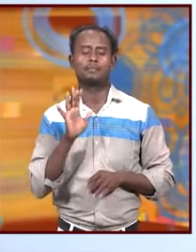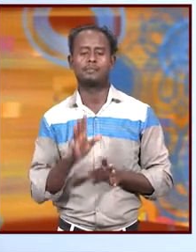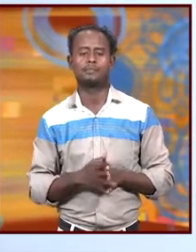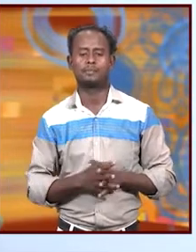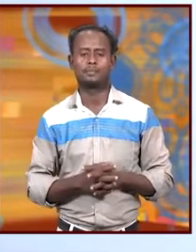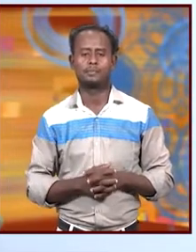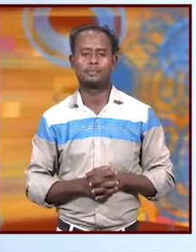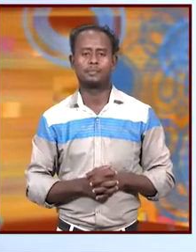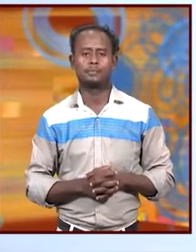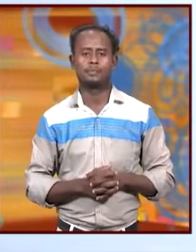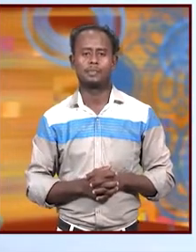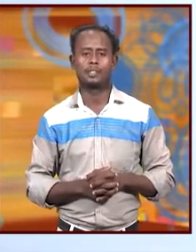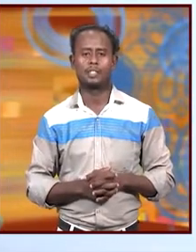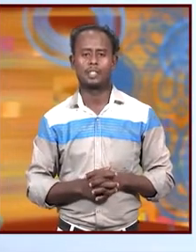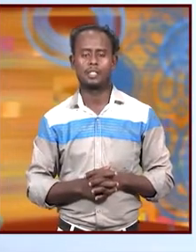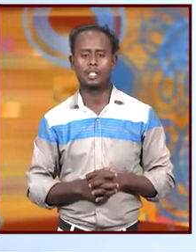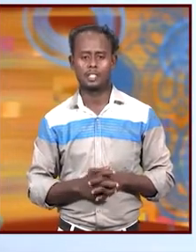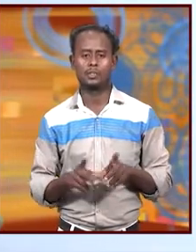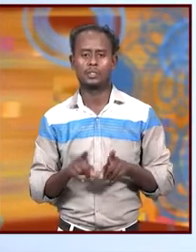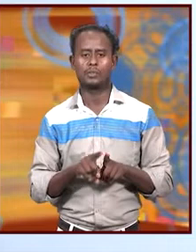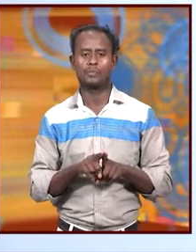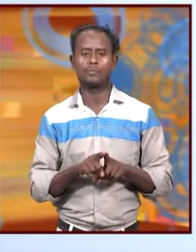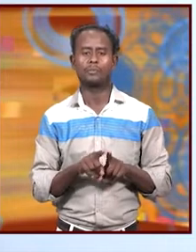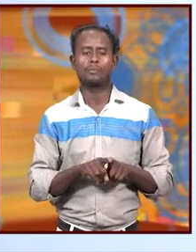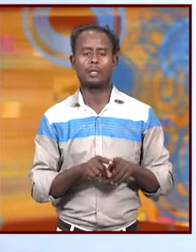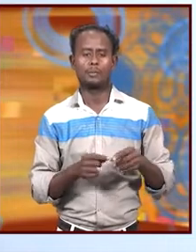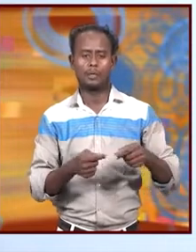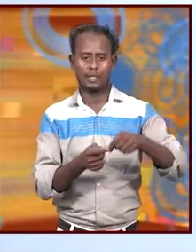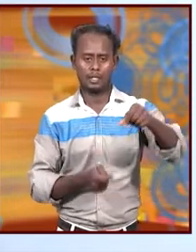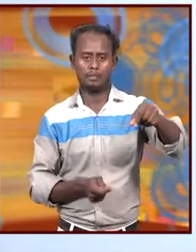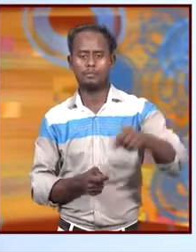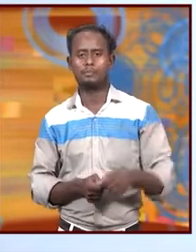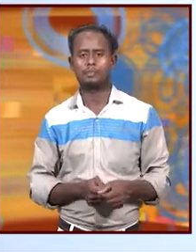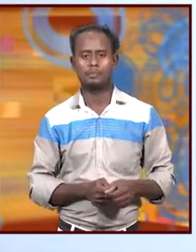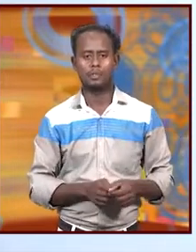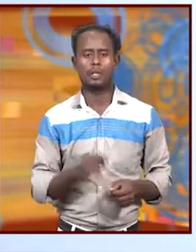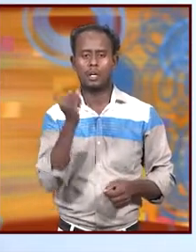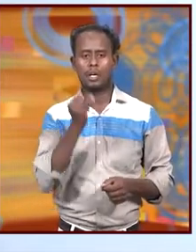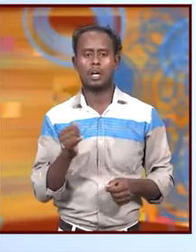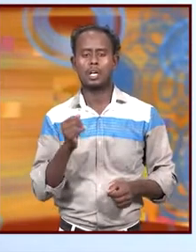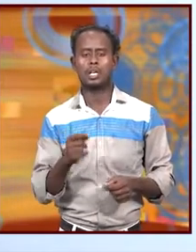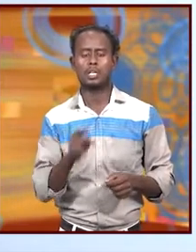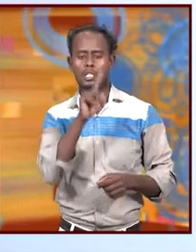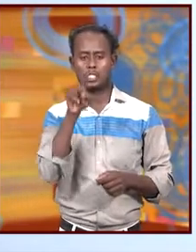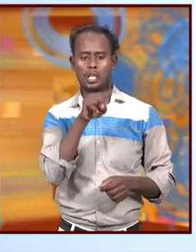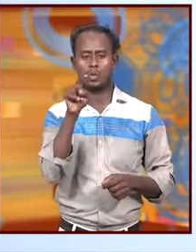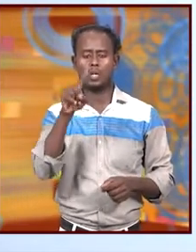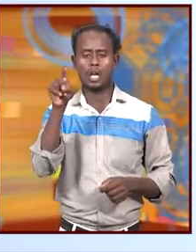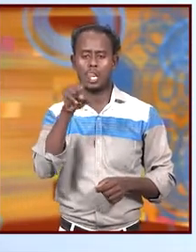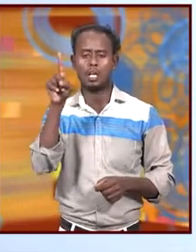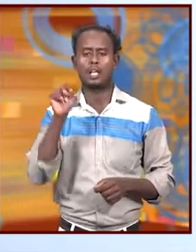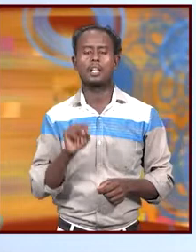1, 2, 3, 4, 5, 6 ஆக இதனுடைய பரப்பளவை நாம் 6 சதுர அலகுகள்